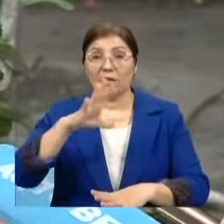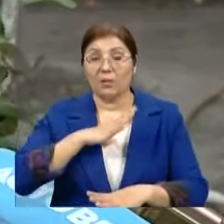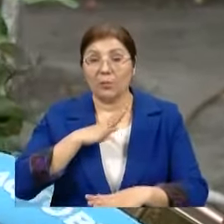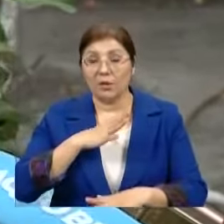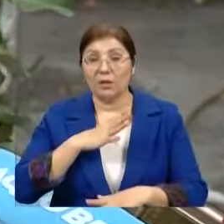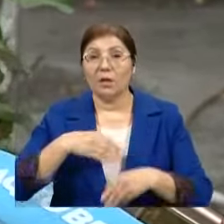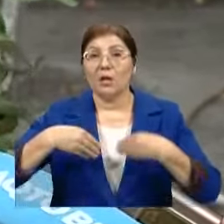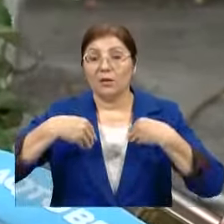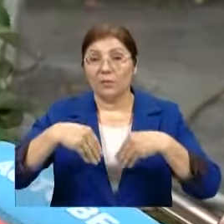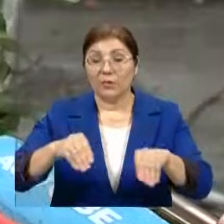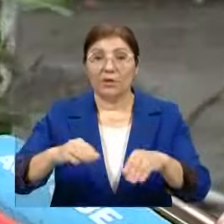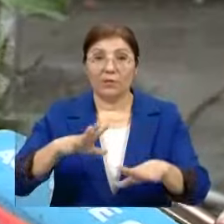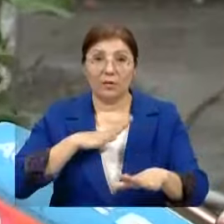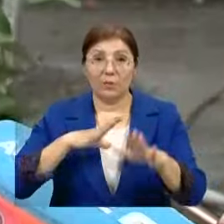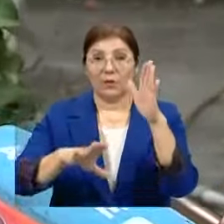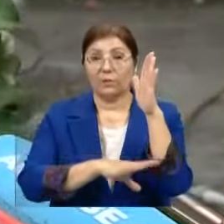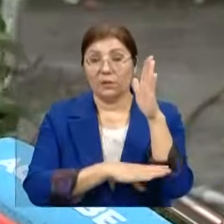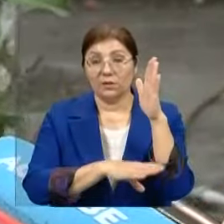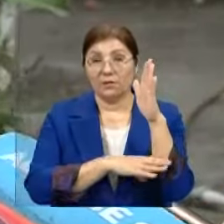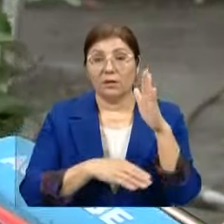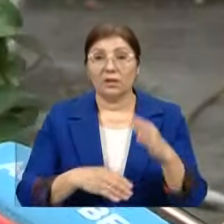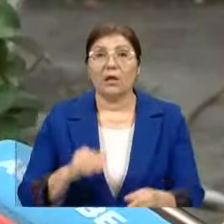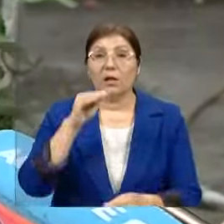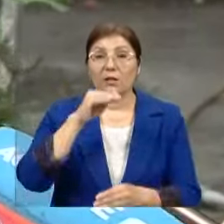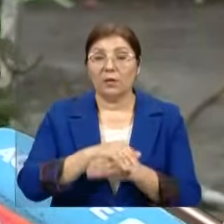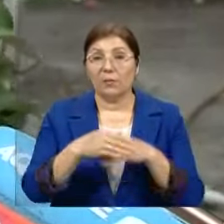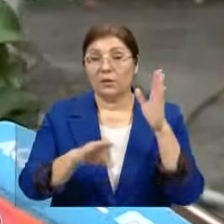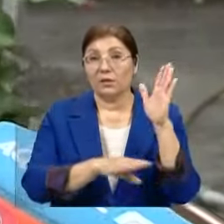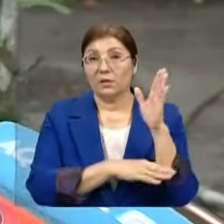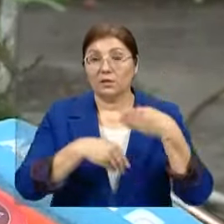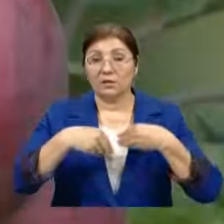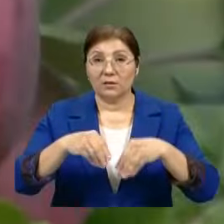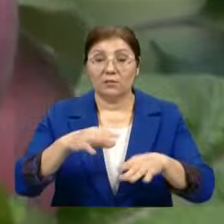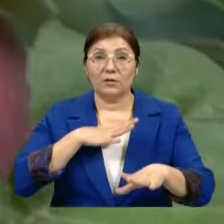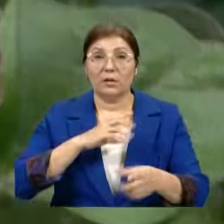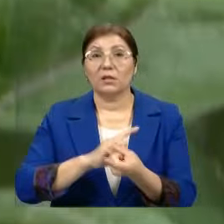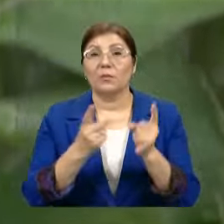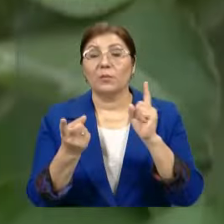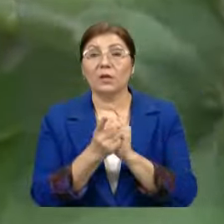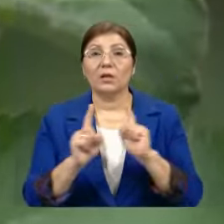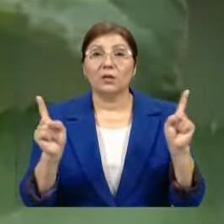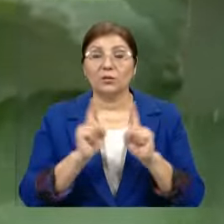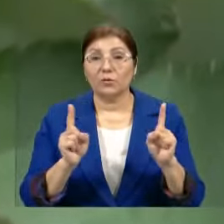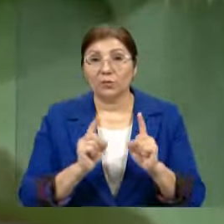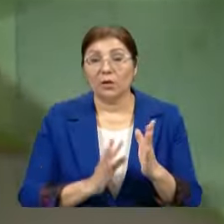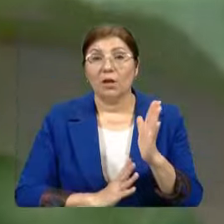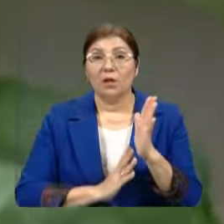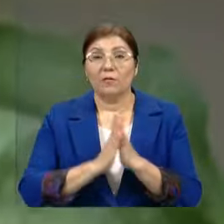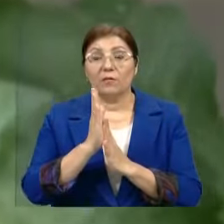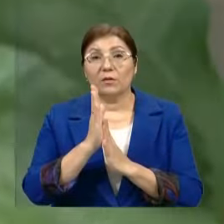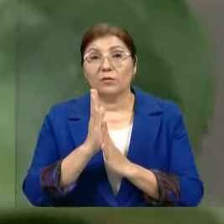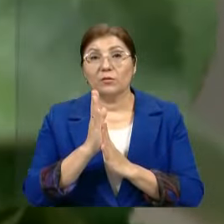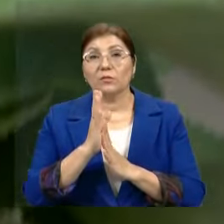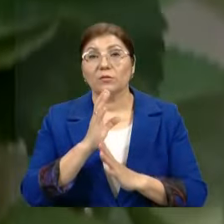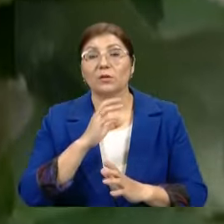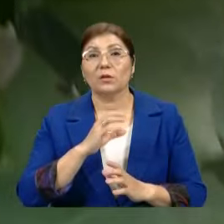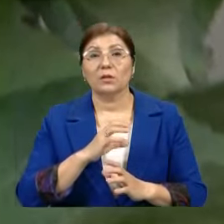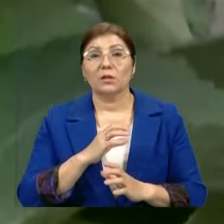здесь посажено. Что-то мы много досаживали, что-то меняли. Мы выращиваем, вот вы видите,